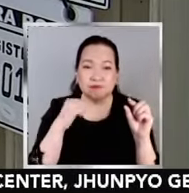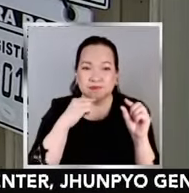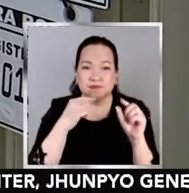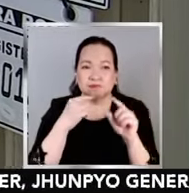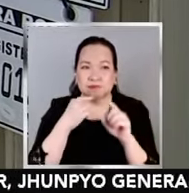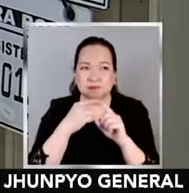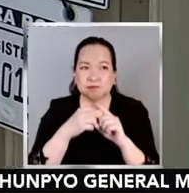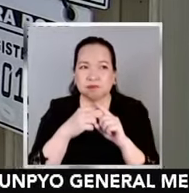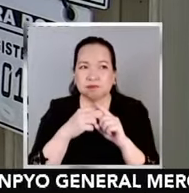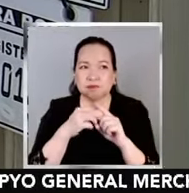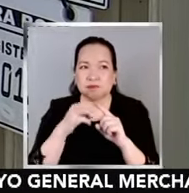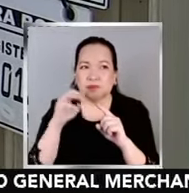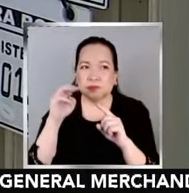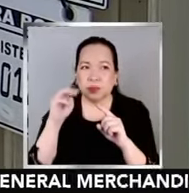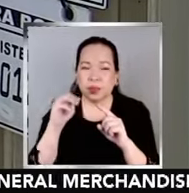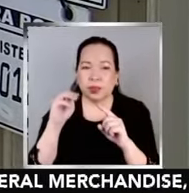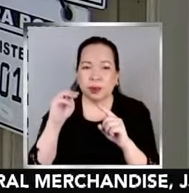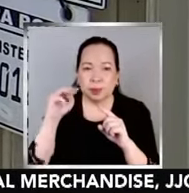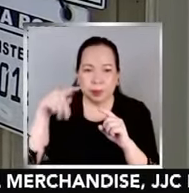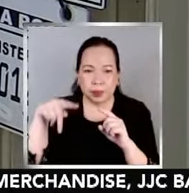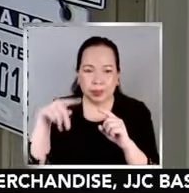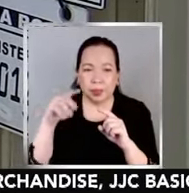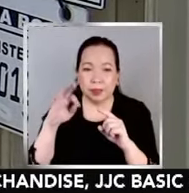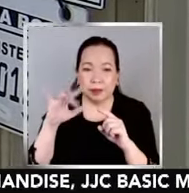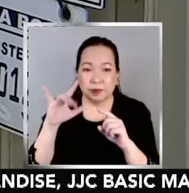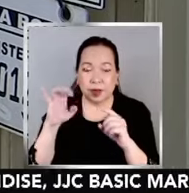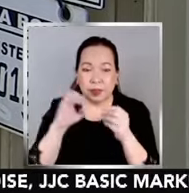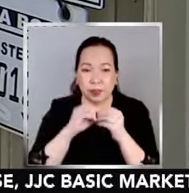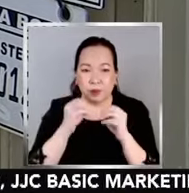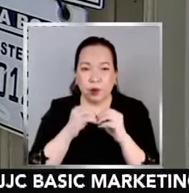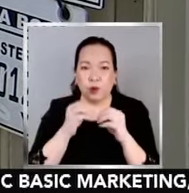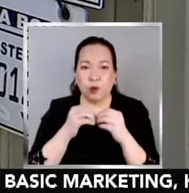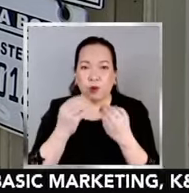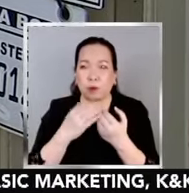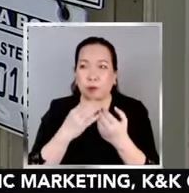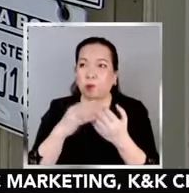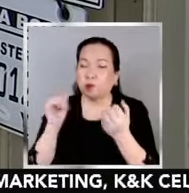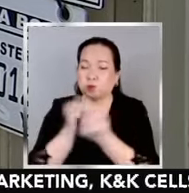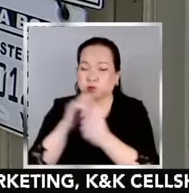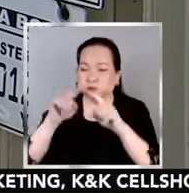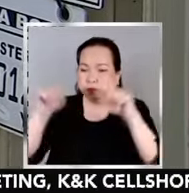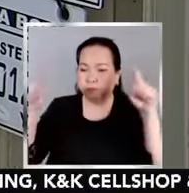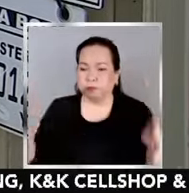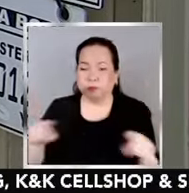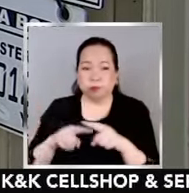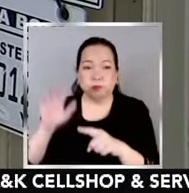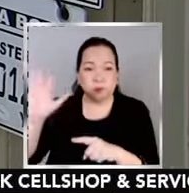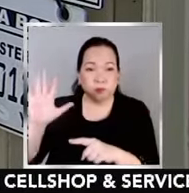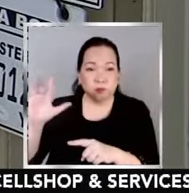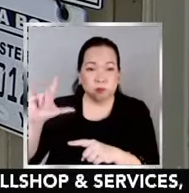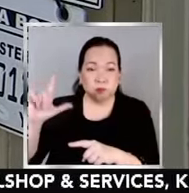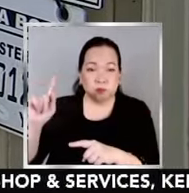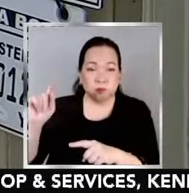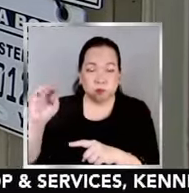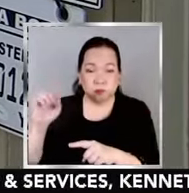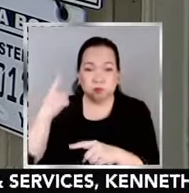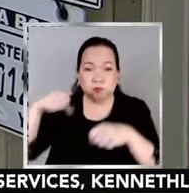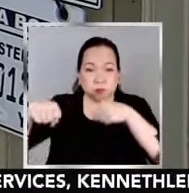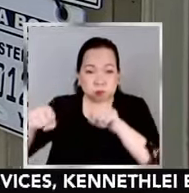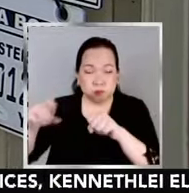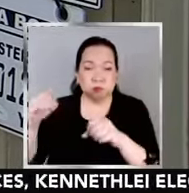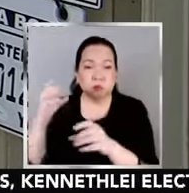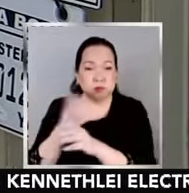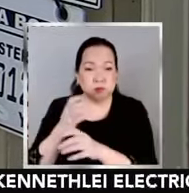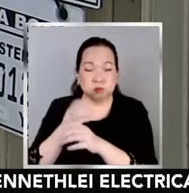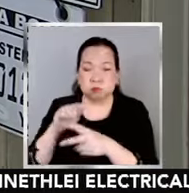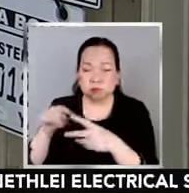number. At dahil nauubos na ang stock ng LTO ng mga plaka ng motor at saka ng mga motor vehicles, yung ilan natin mga